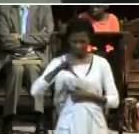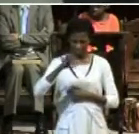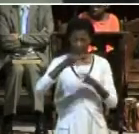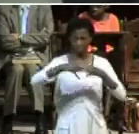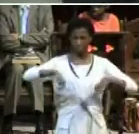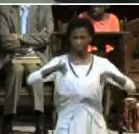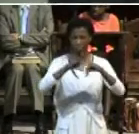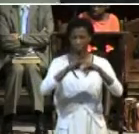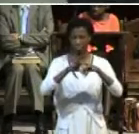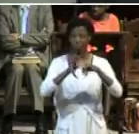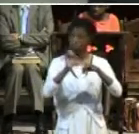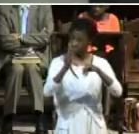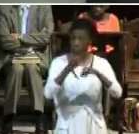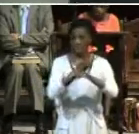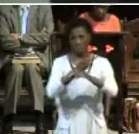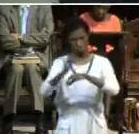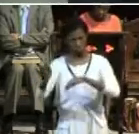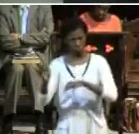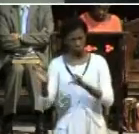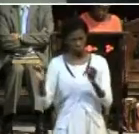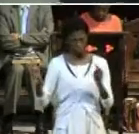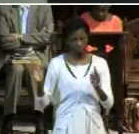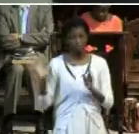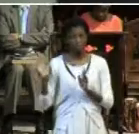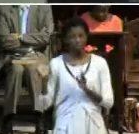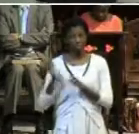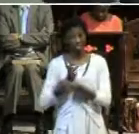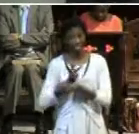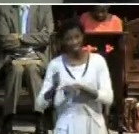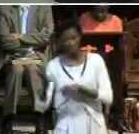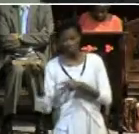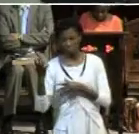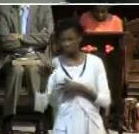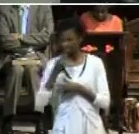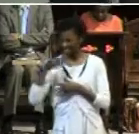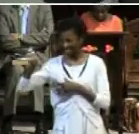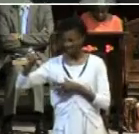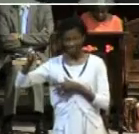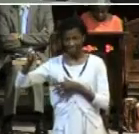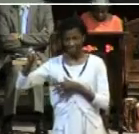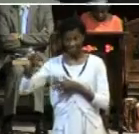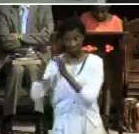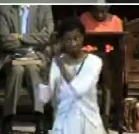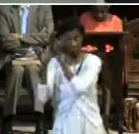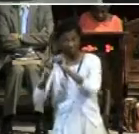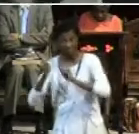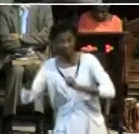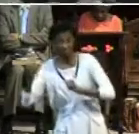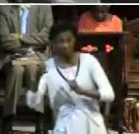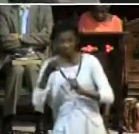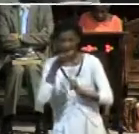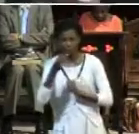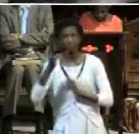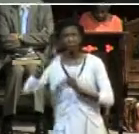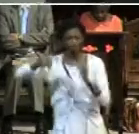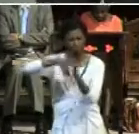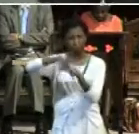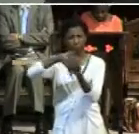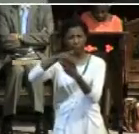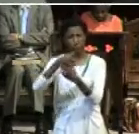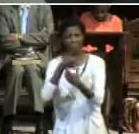risque, c'est que le sel, et Jésus le dit lui-même, perde sa saveur. C'est-à-dire qu'à force d'être au milieu du